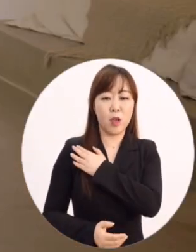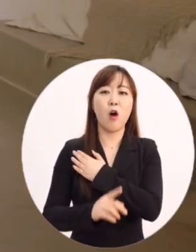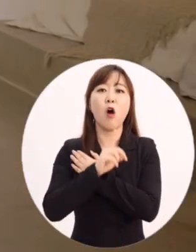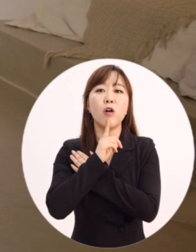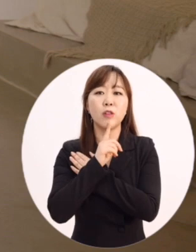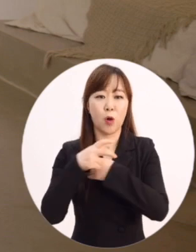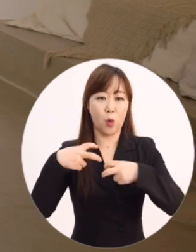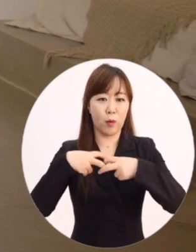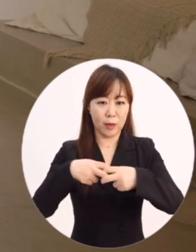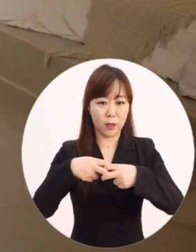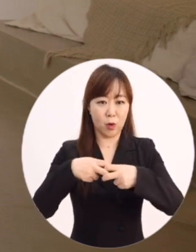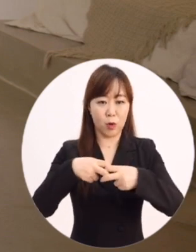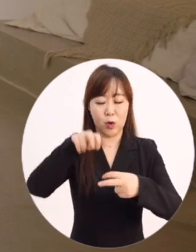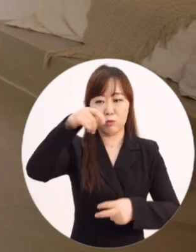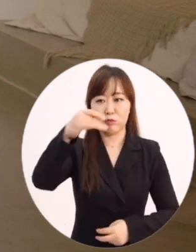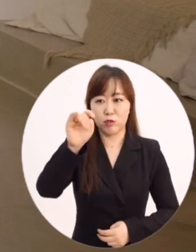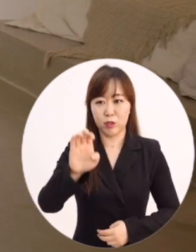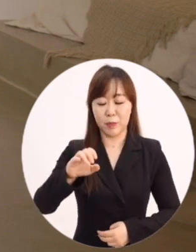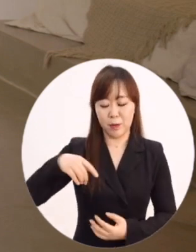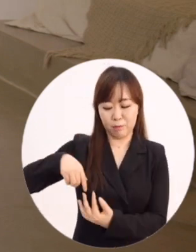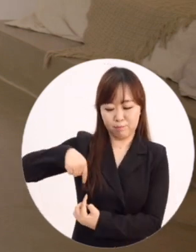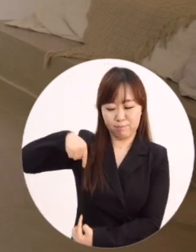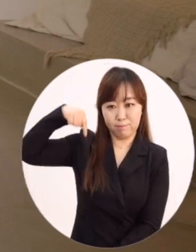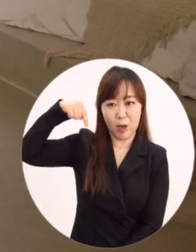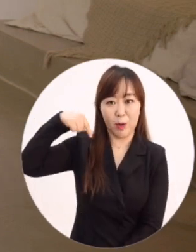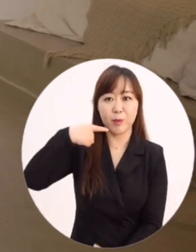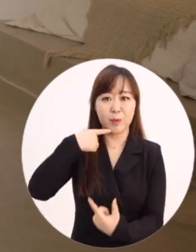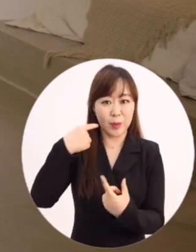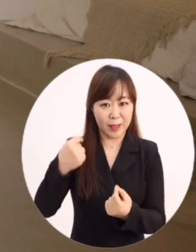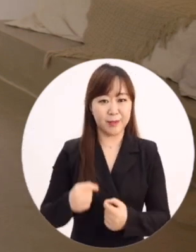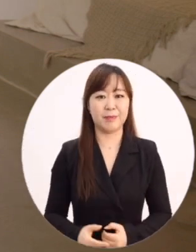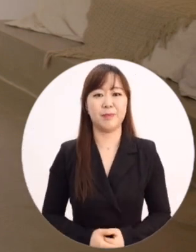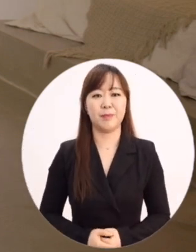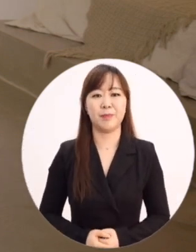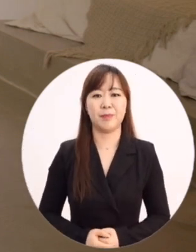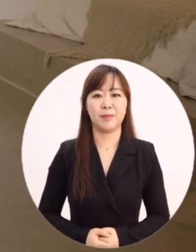어깨와 엉덩관절, 무릎이 일직선이 되게 합니다.